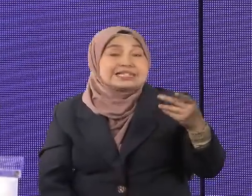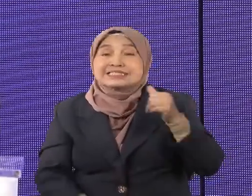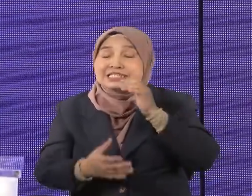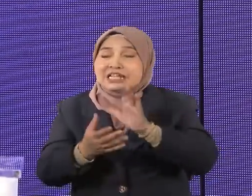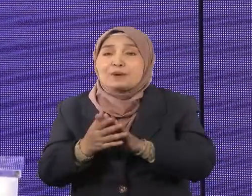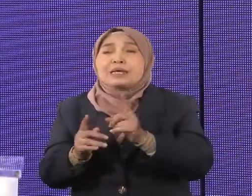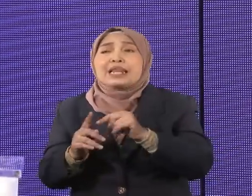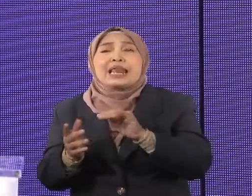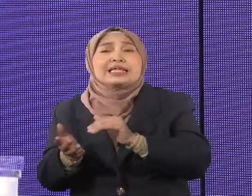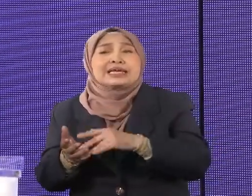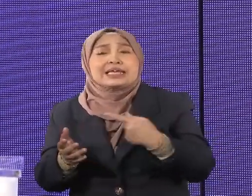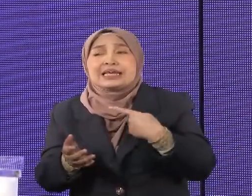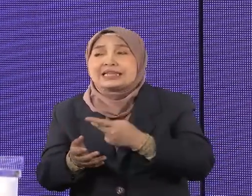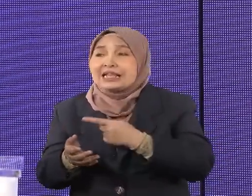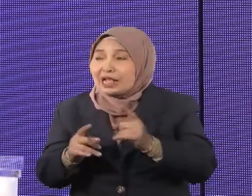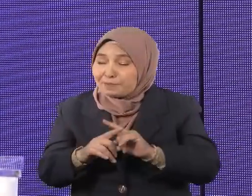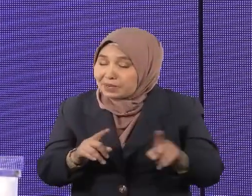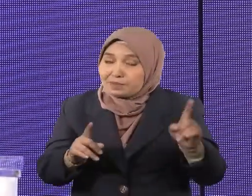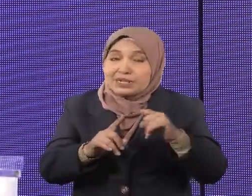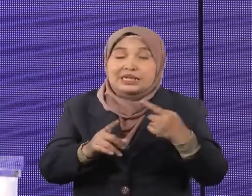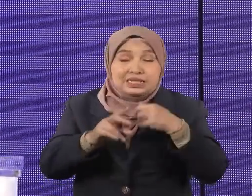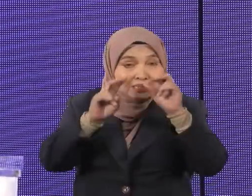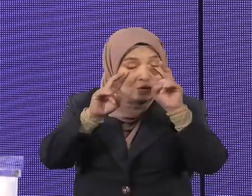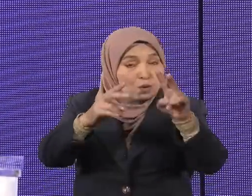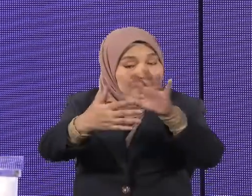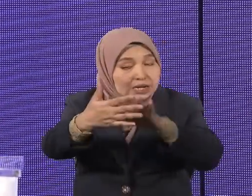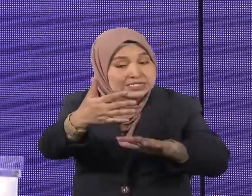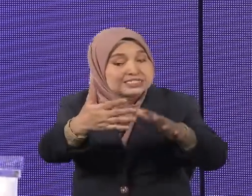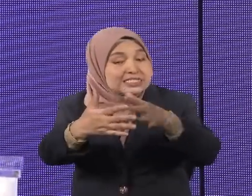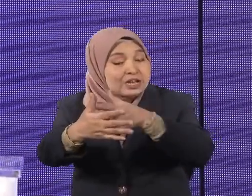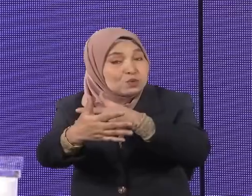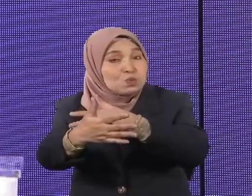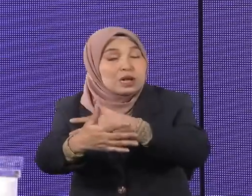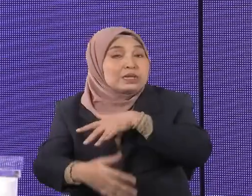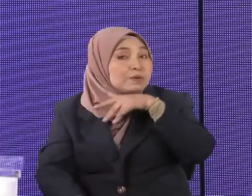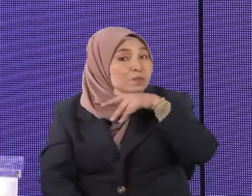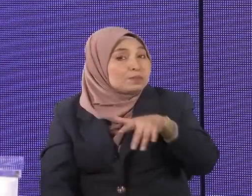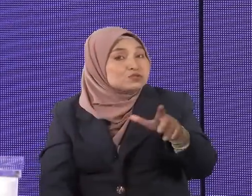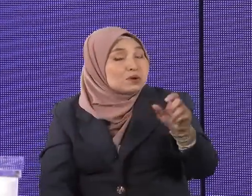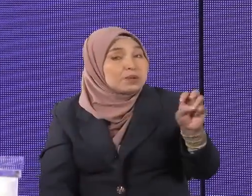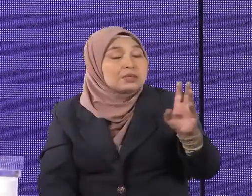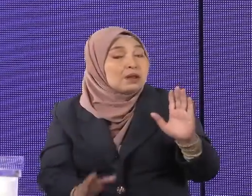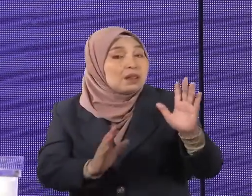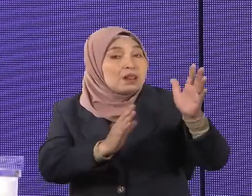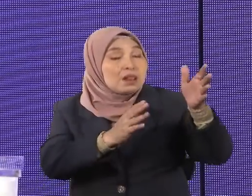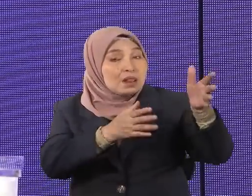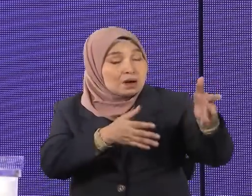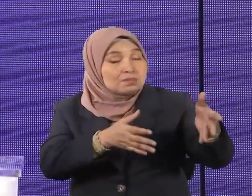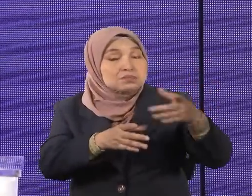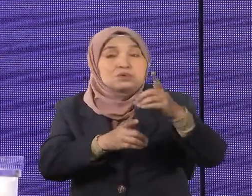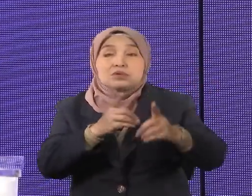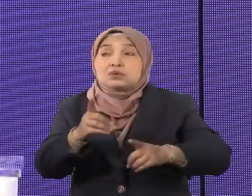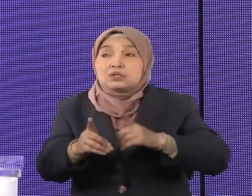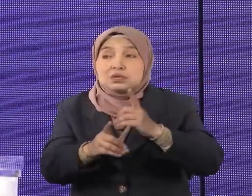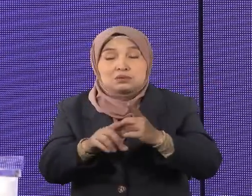lagi bang? Kita kan. Tetapi bila kita melihat pada jadual Nabi SAW itu, dan yang ditinggalkan di atas dunia ini